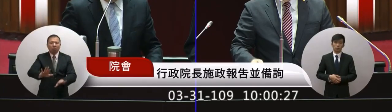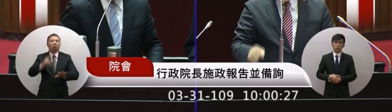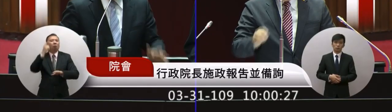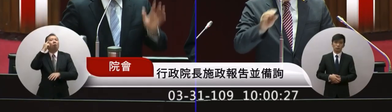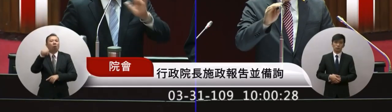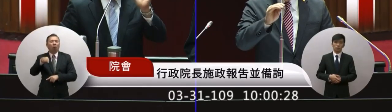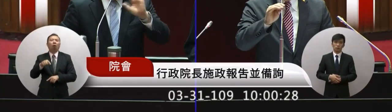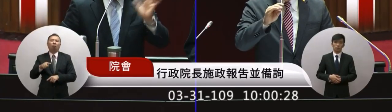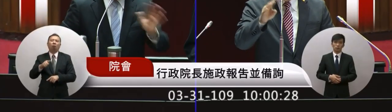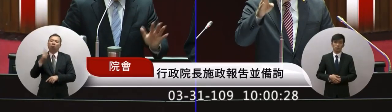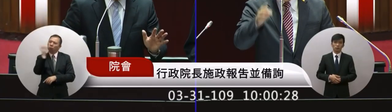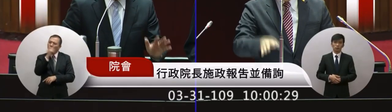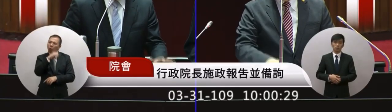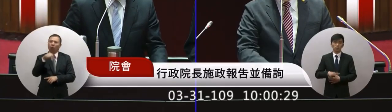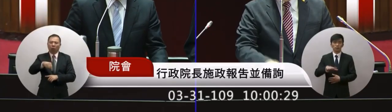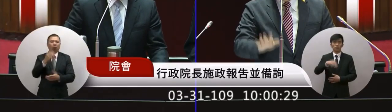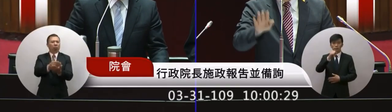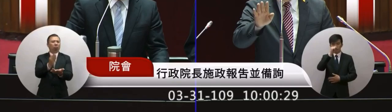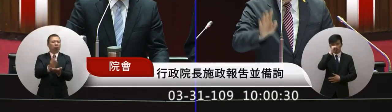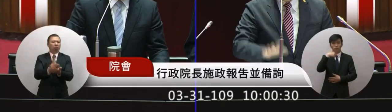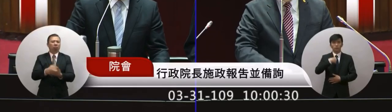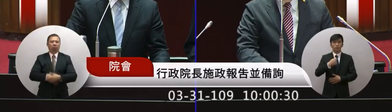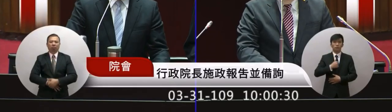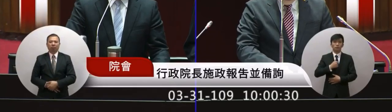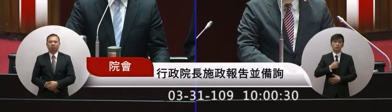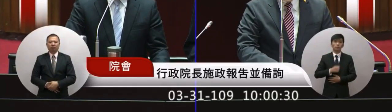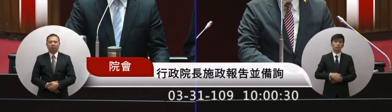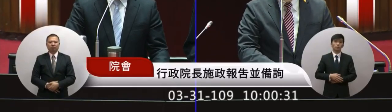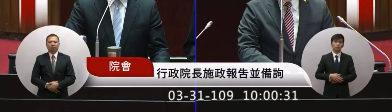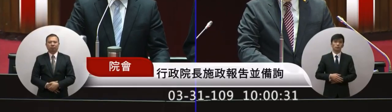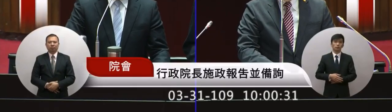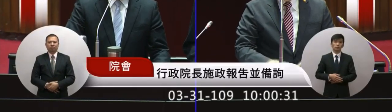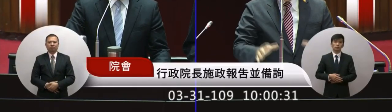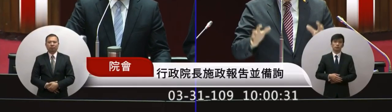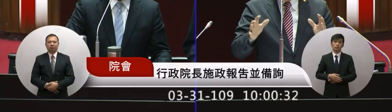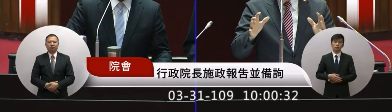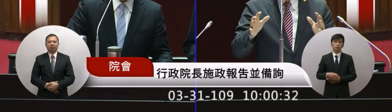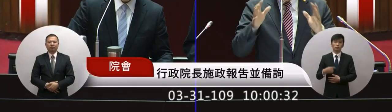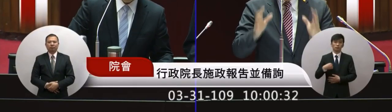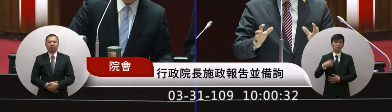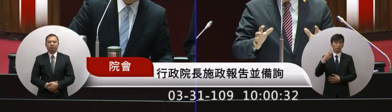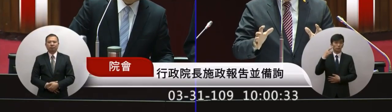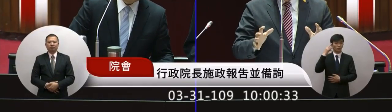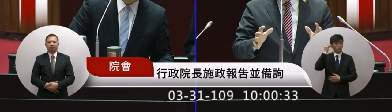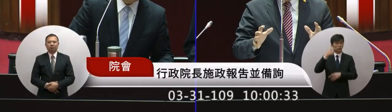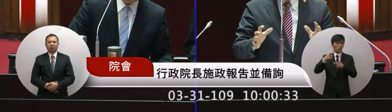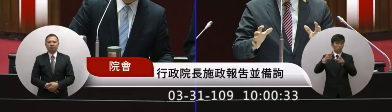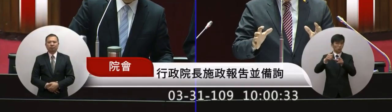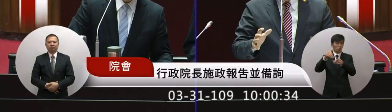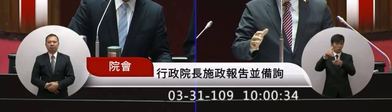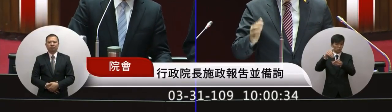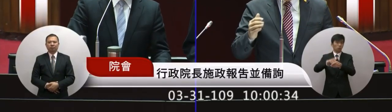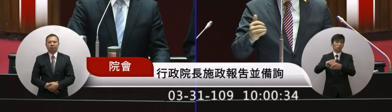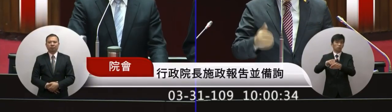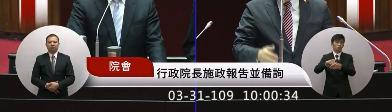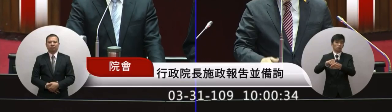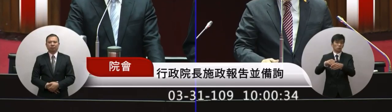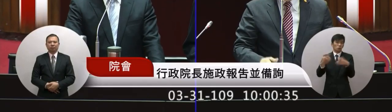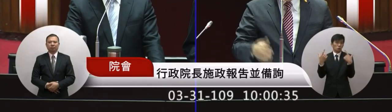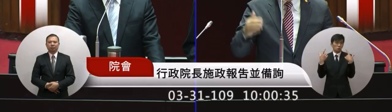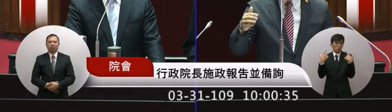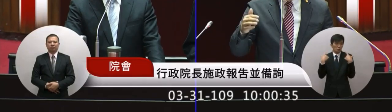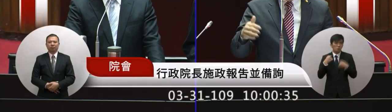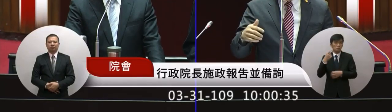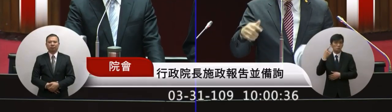喊停。 好，那院长，那这样我理解了哈，就说其实我觉得公投哦，其实我们本来认